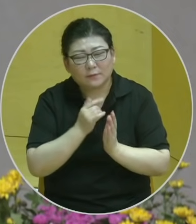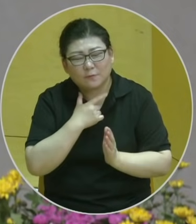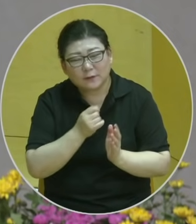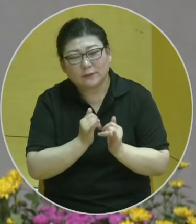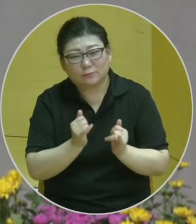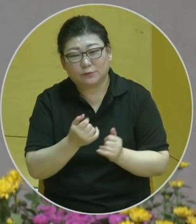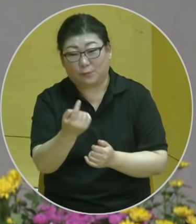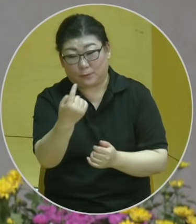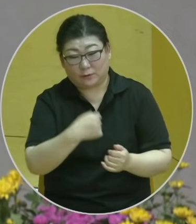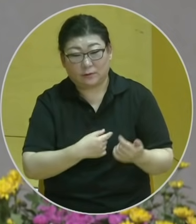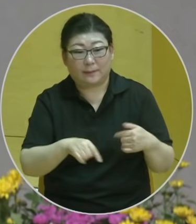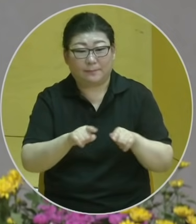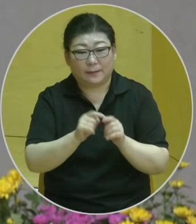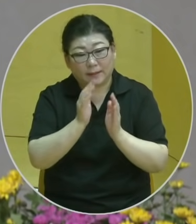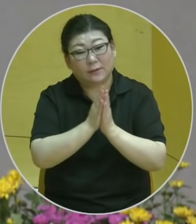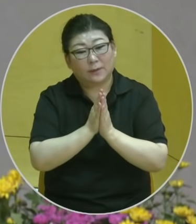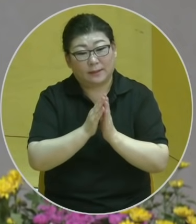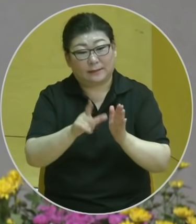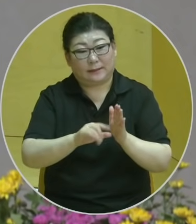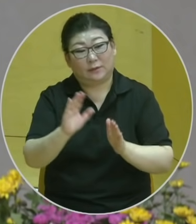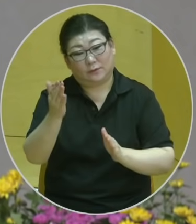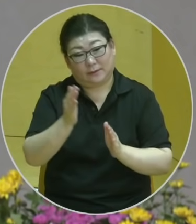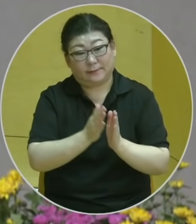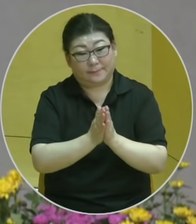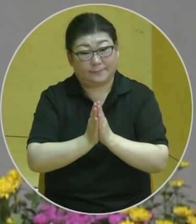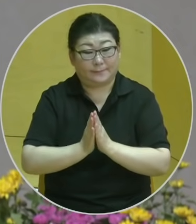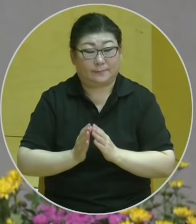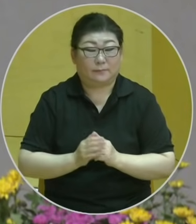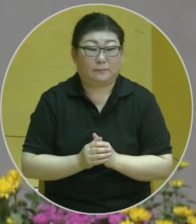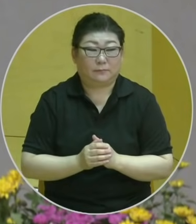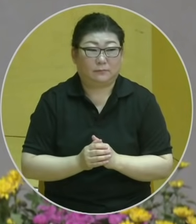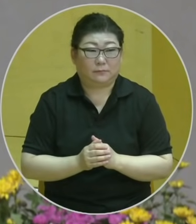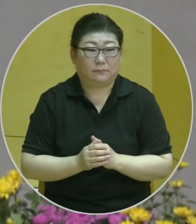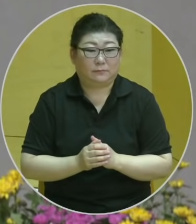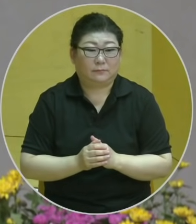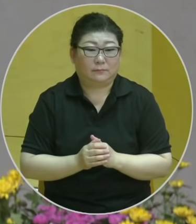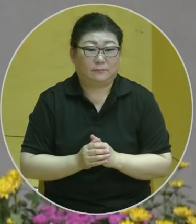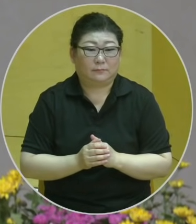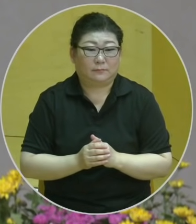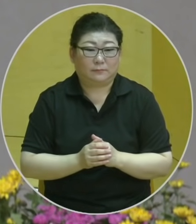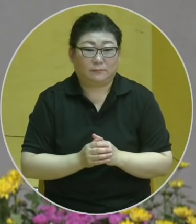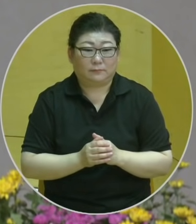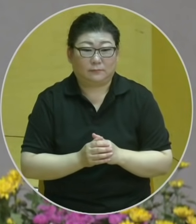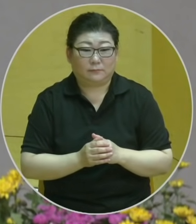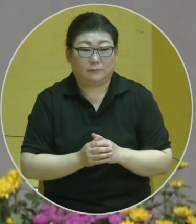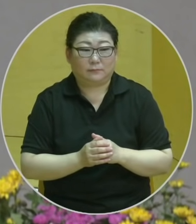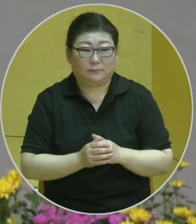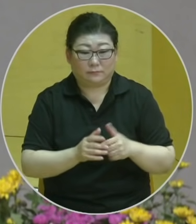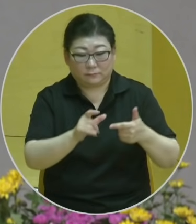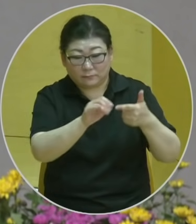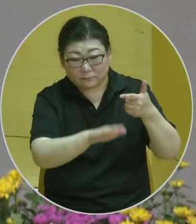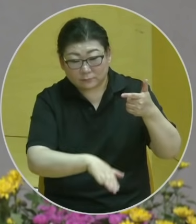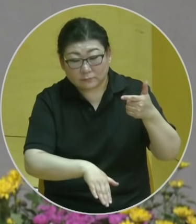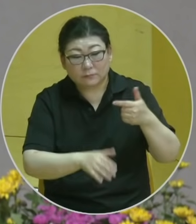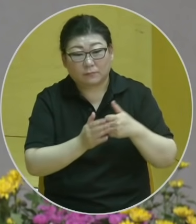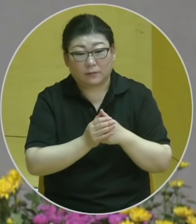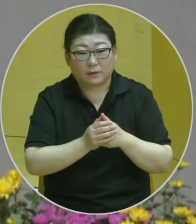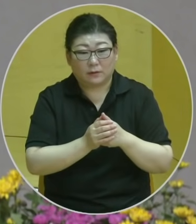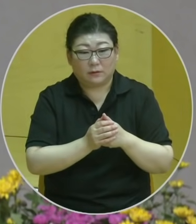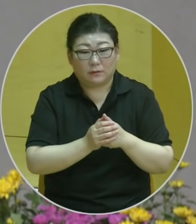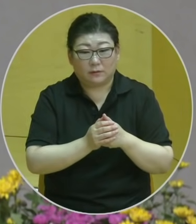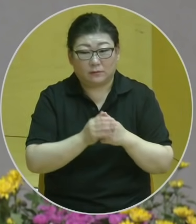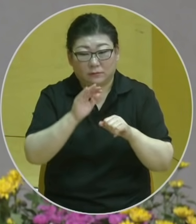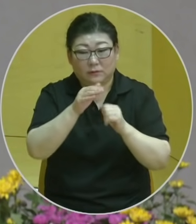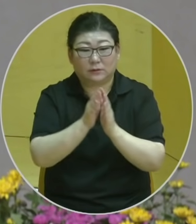같이 기도하는 그런 시간이 되셨으면 좋겠습니다. 그리고 하반기 바이블 칼리지 성경 공부에 대한 것이 주부의